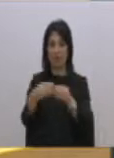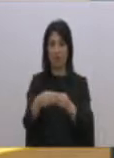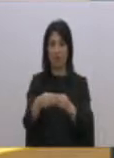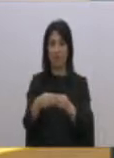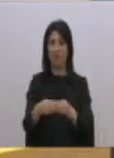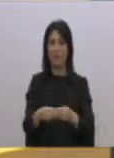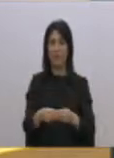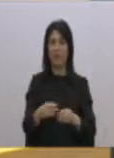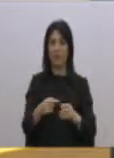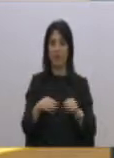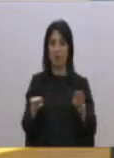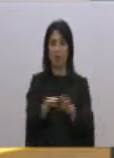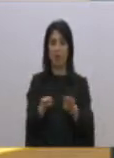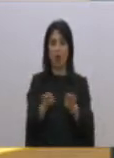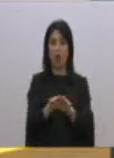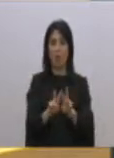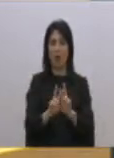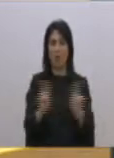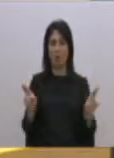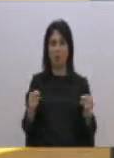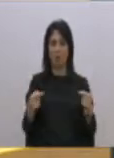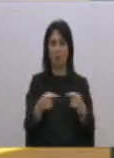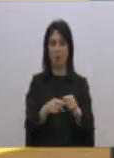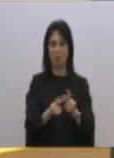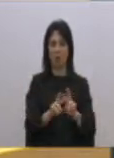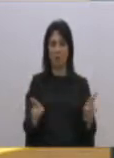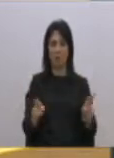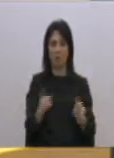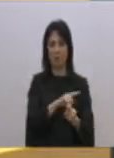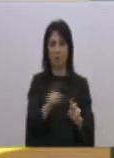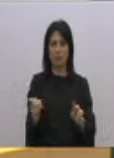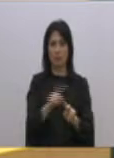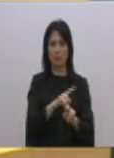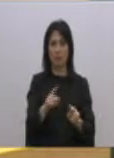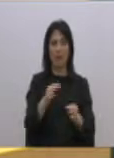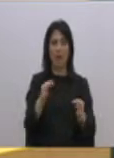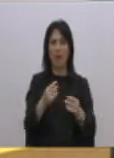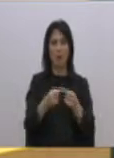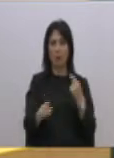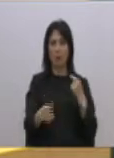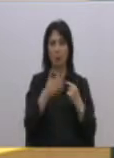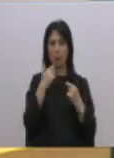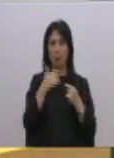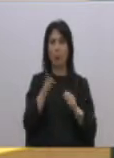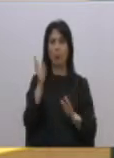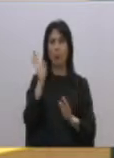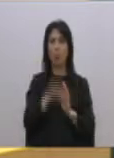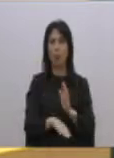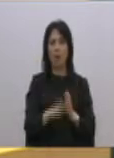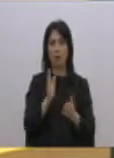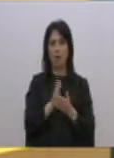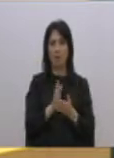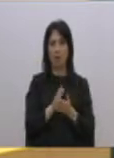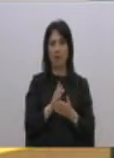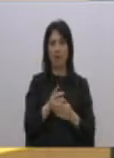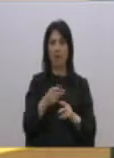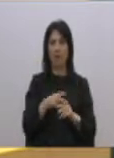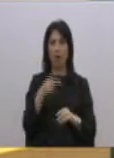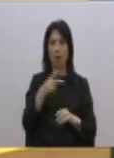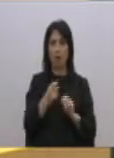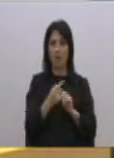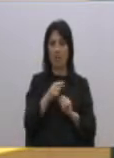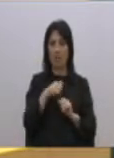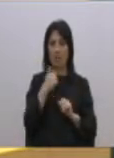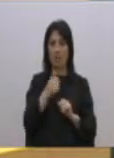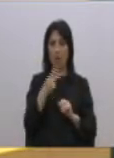Da, tolobis nișania, susti, tkwen sada mačoris. Arapri targan shodebit, uare sebi hart. Interoria ta